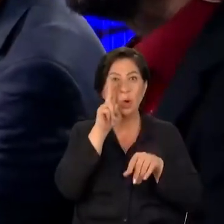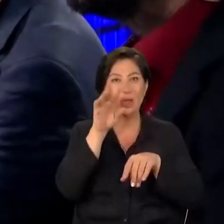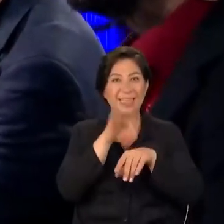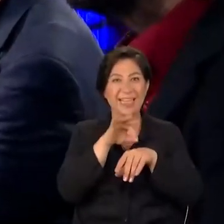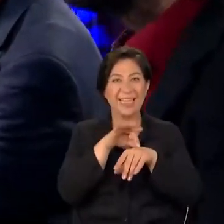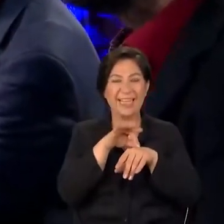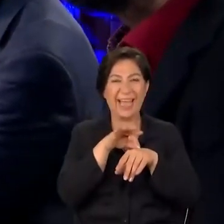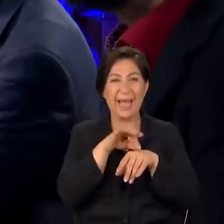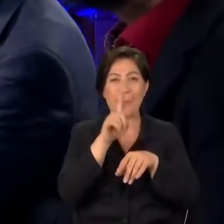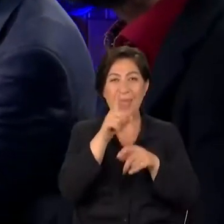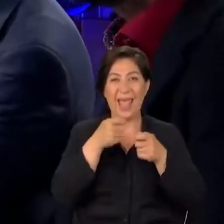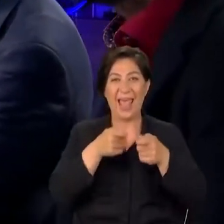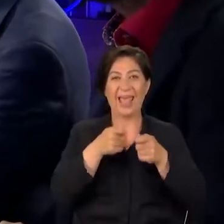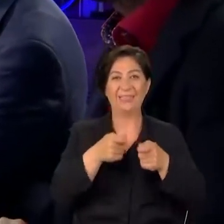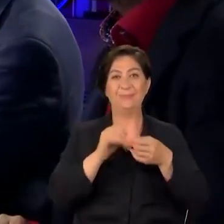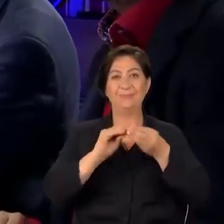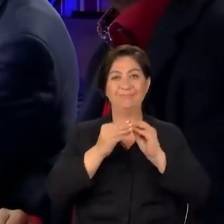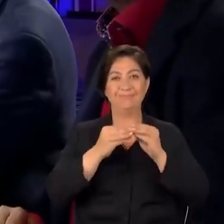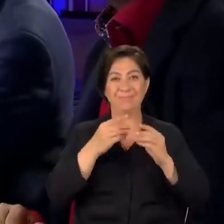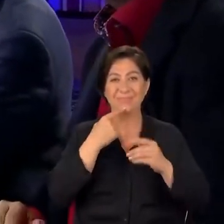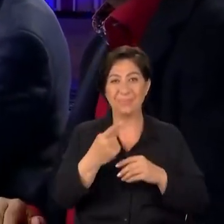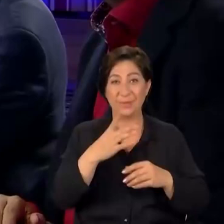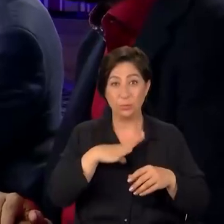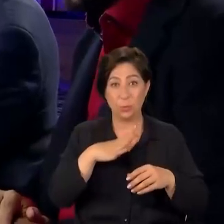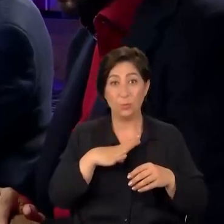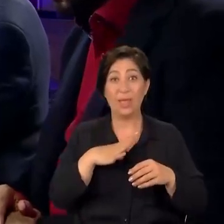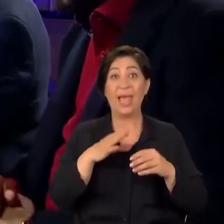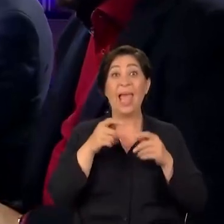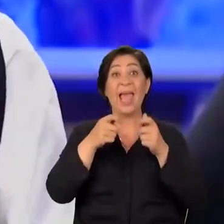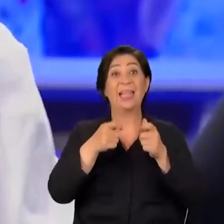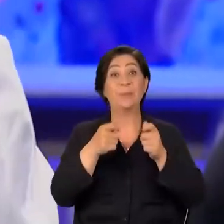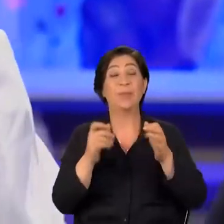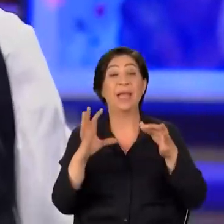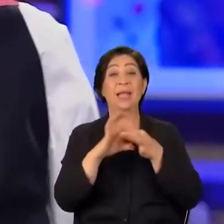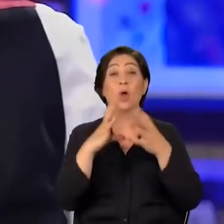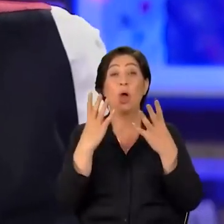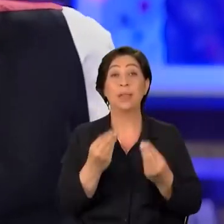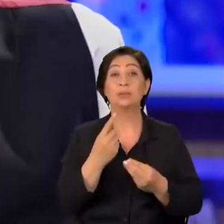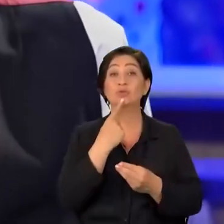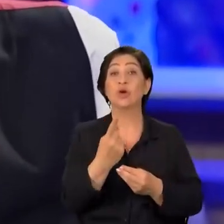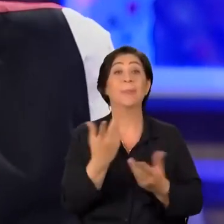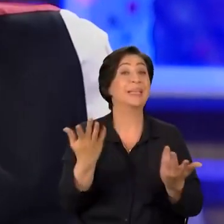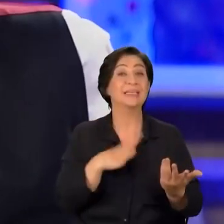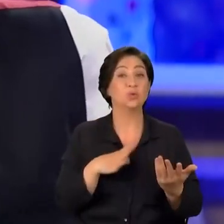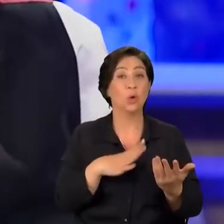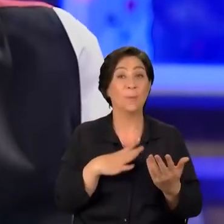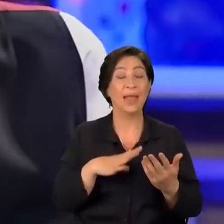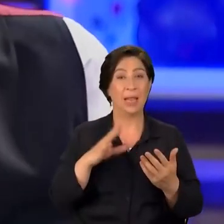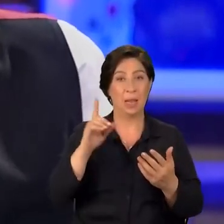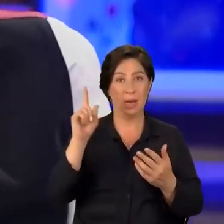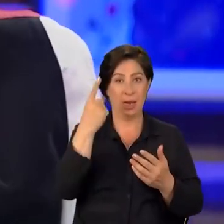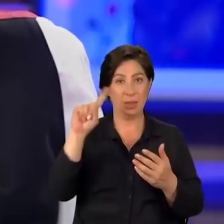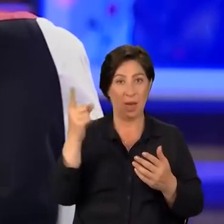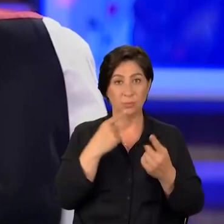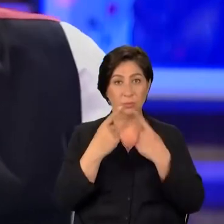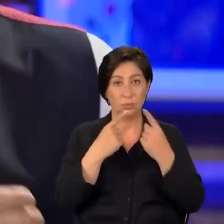Programın şu son dakika bir de bir eğitim meselesine girmek istiyorum. Tamam. Hemen onu açayım. Eğitimle ilgili olan şu, söylemek istediğim şu. Şimdi